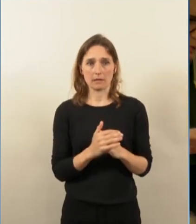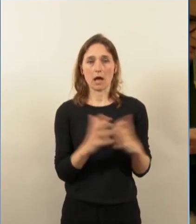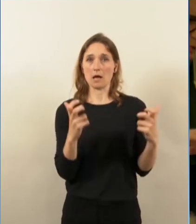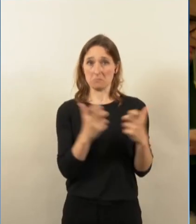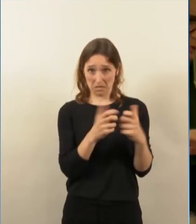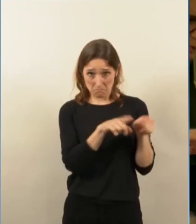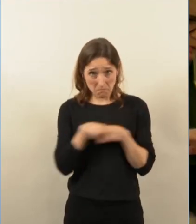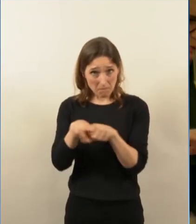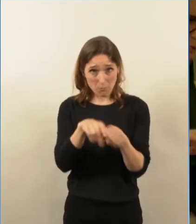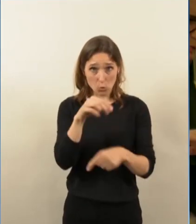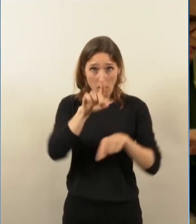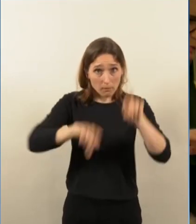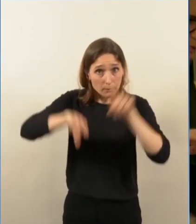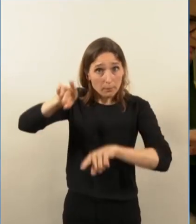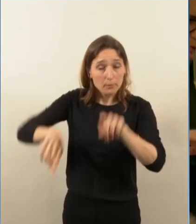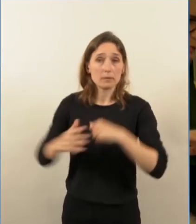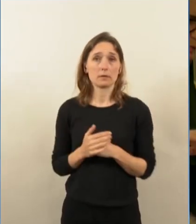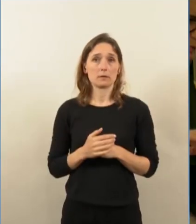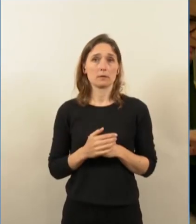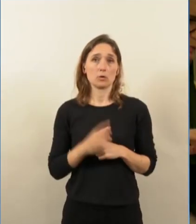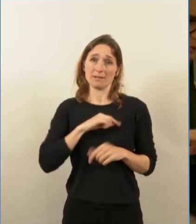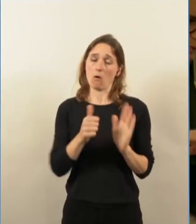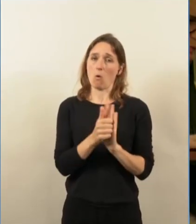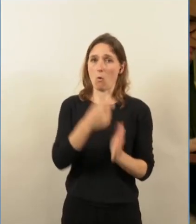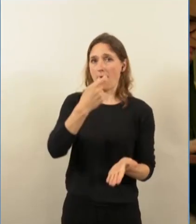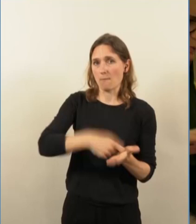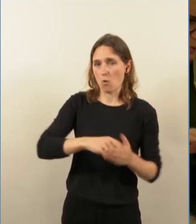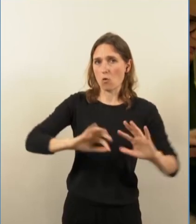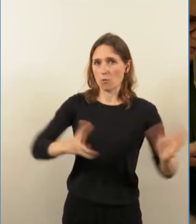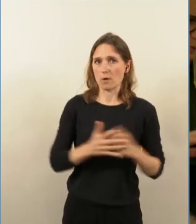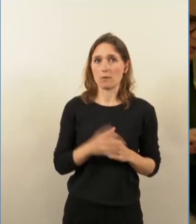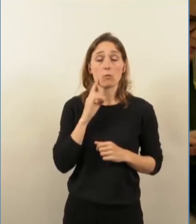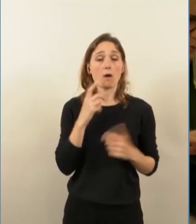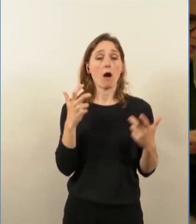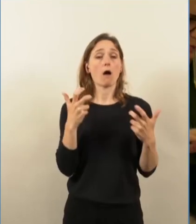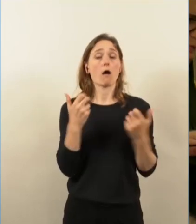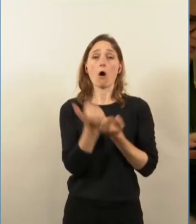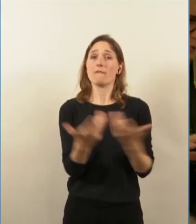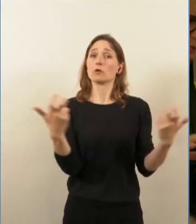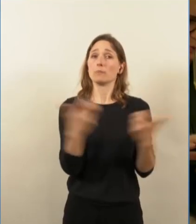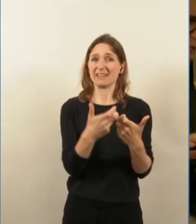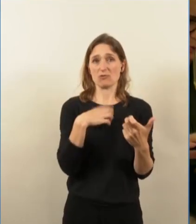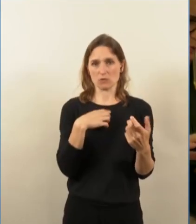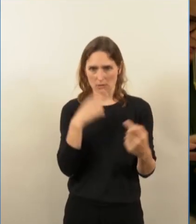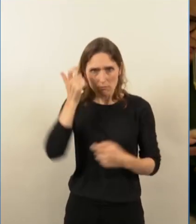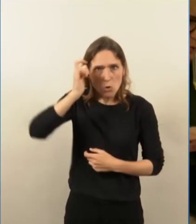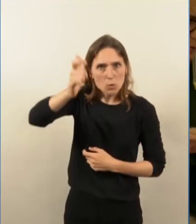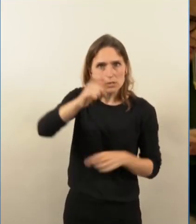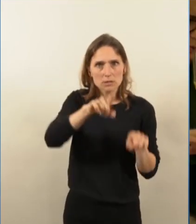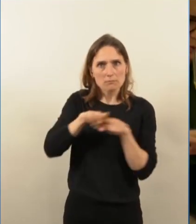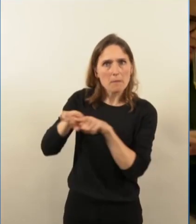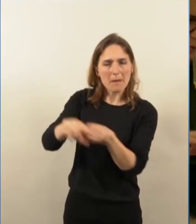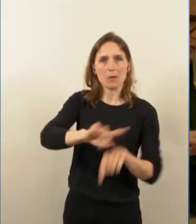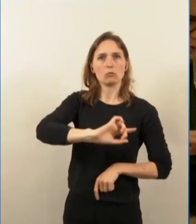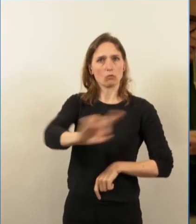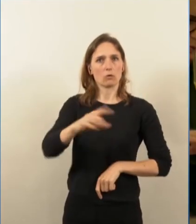culturelle à travers l'impôt car il y a dans l'offre tarifaire grenobloise ces incohérences territoriales je les pointe ici pour qu'on puisse y travailler